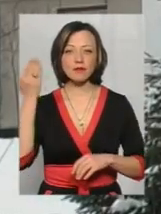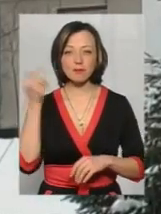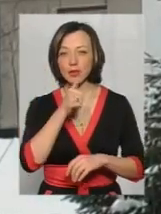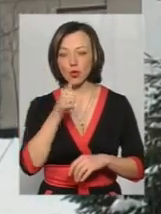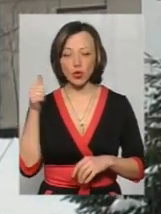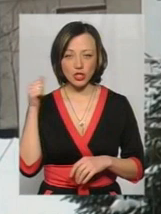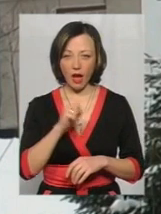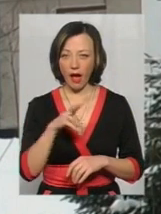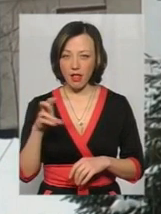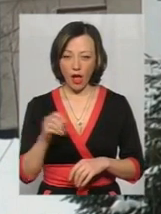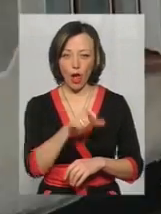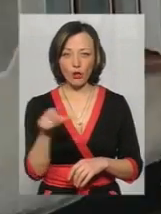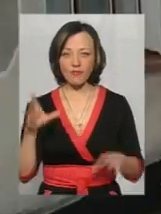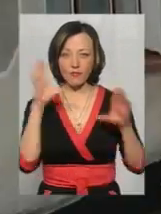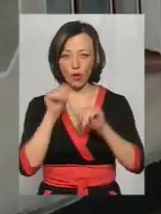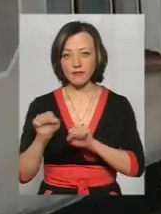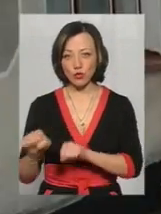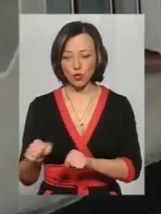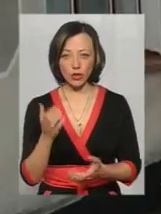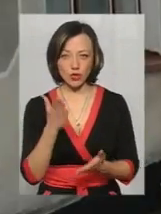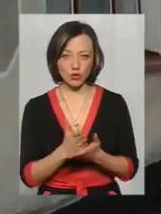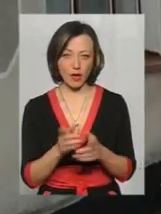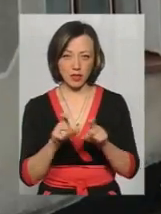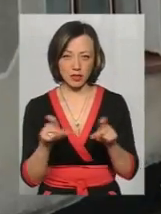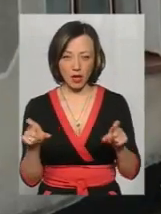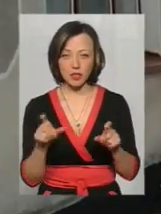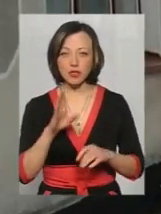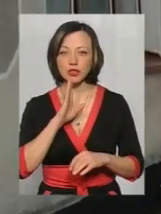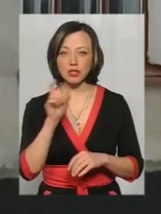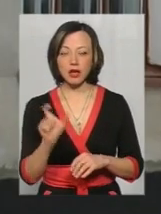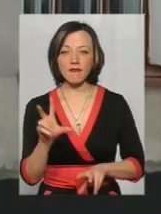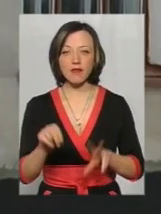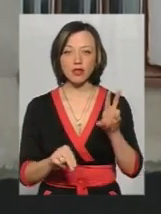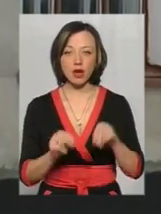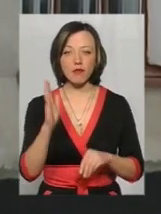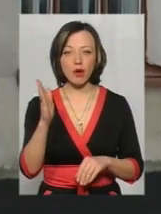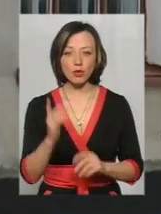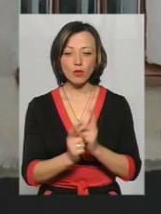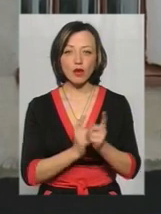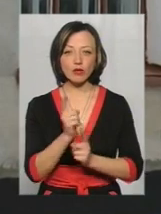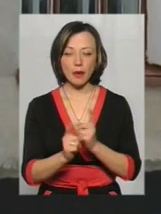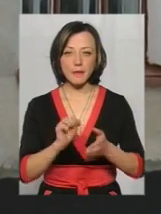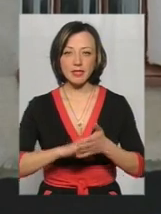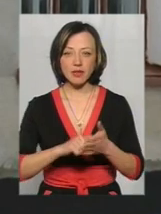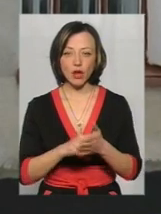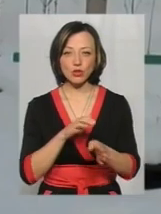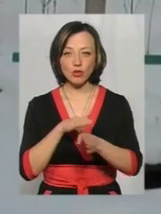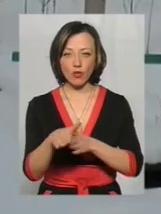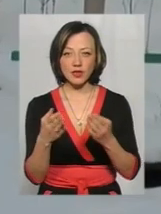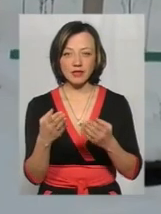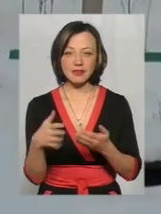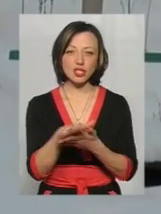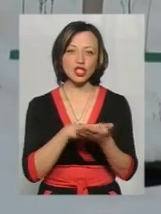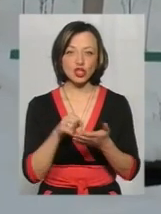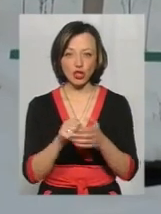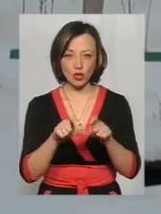минулоріч, але селянам вдалося тоді відстояти існування закладу. Пані Катерина вважає, у майбутньому реорганізація призведе до цілковитого